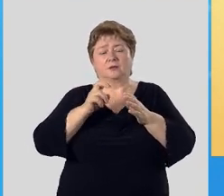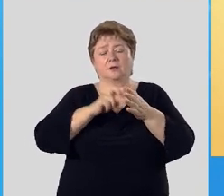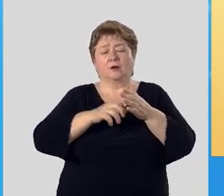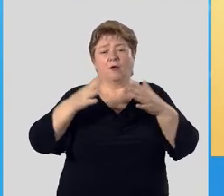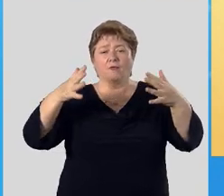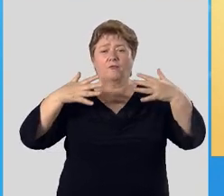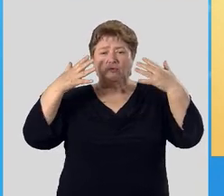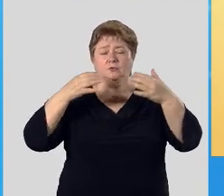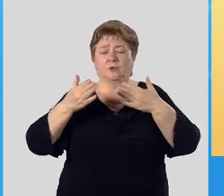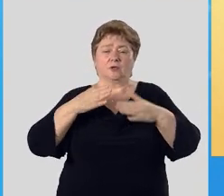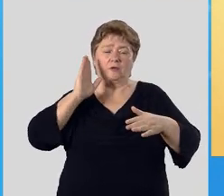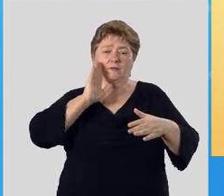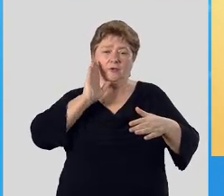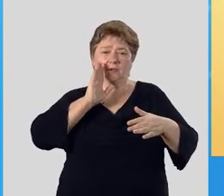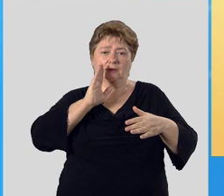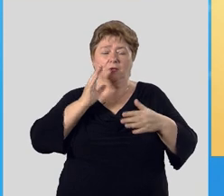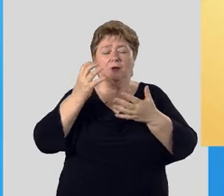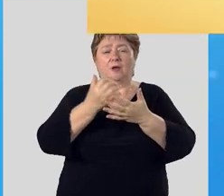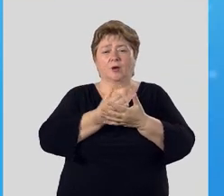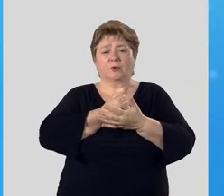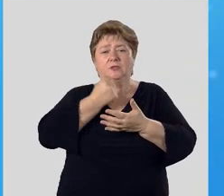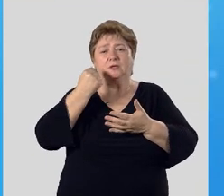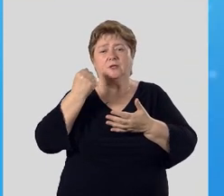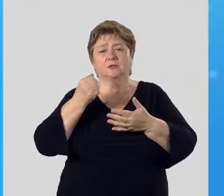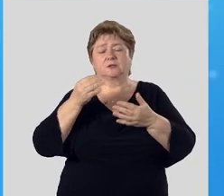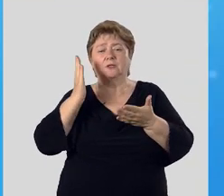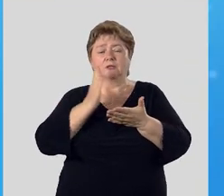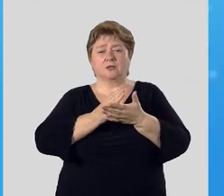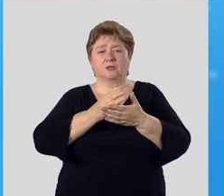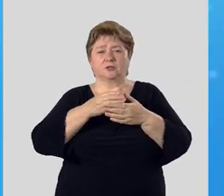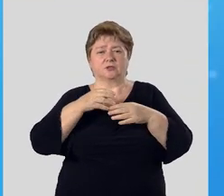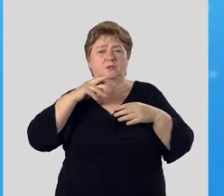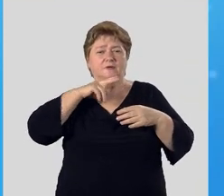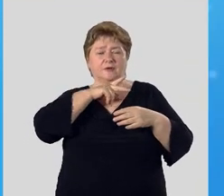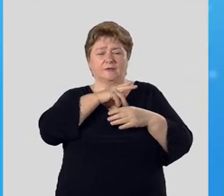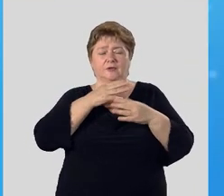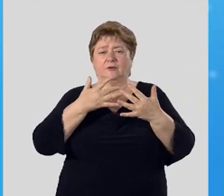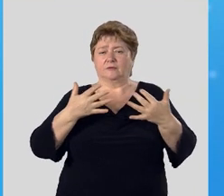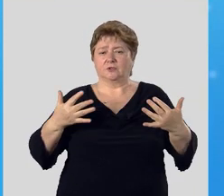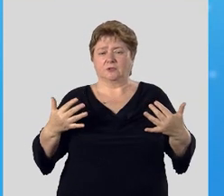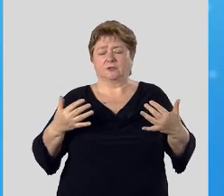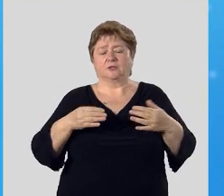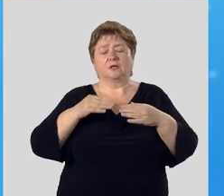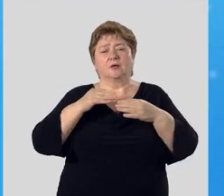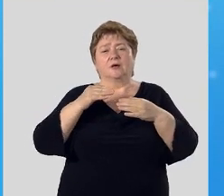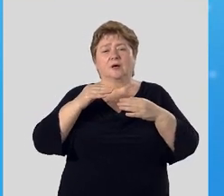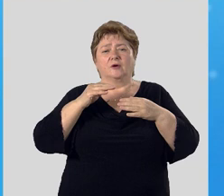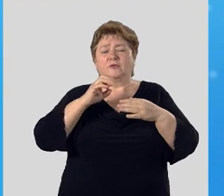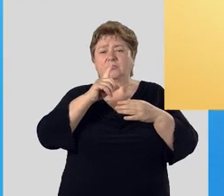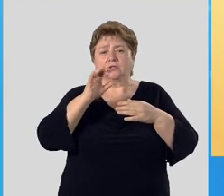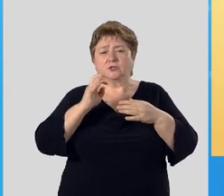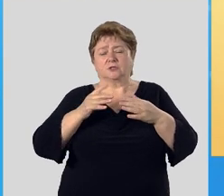воздуха или воды определяется наличие вредных веществ физические